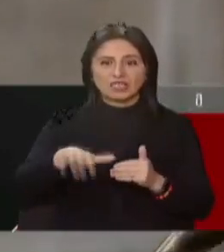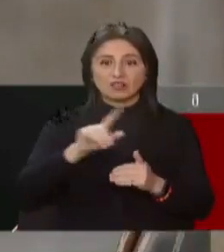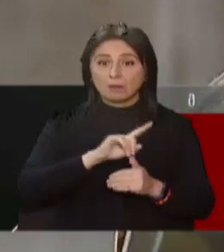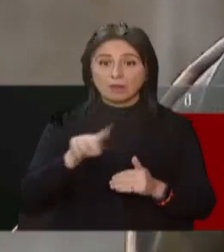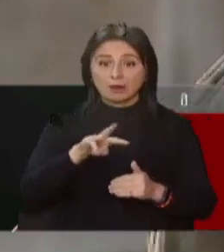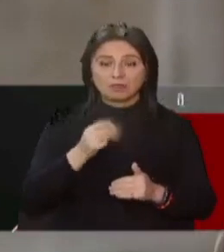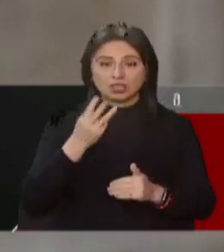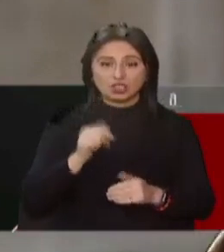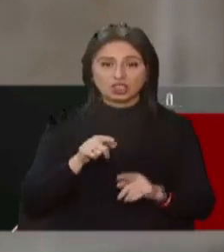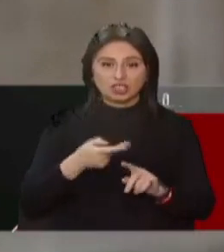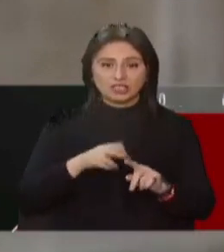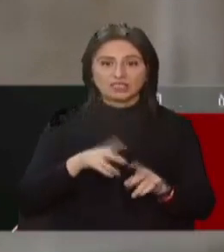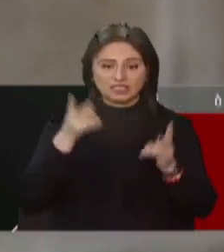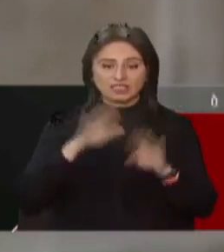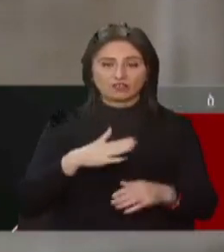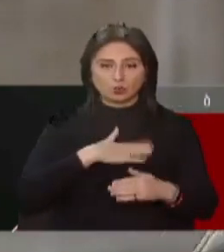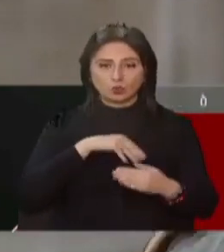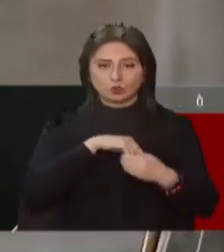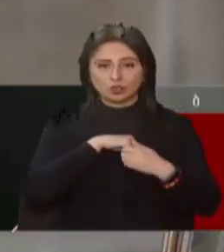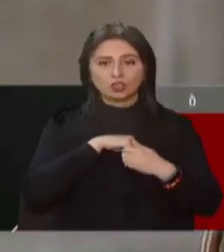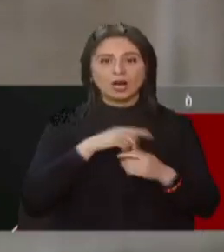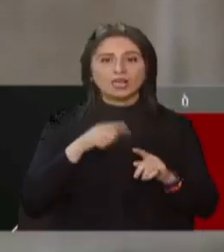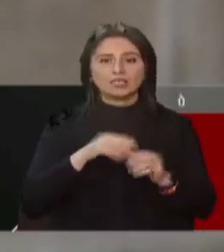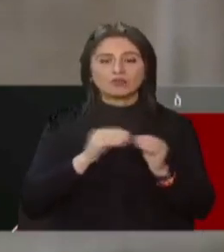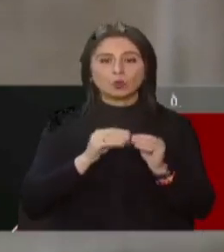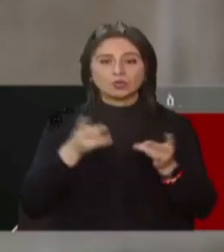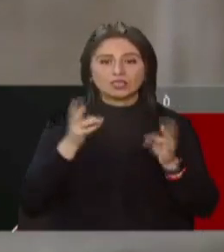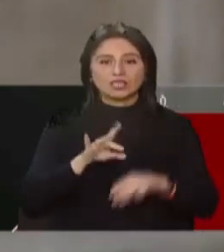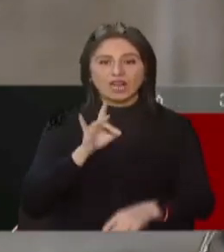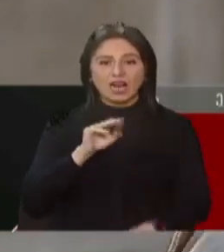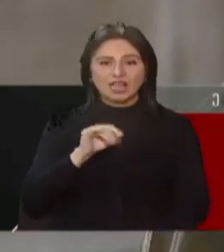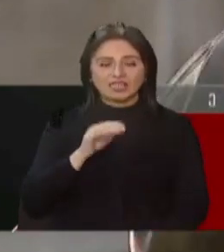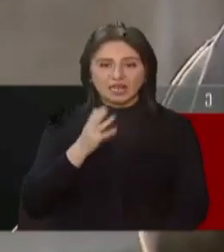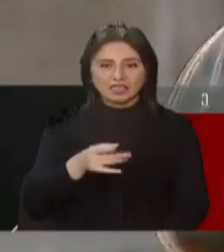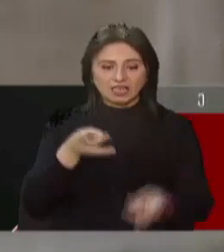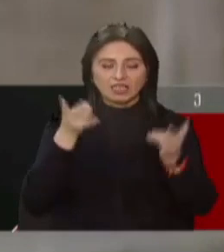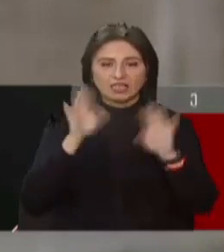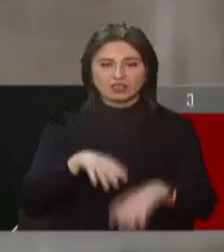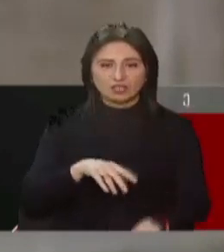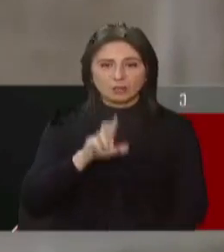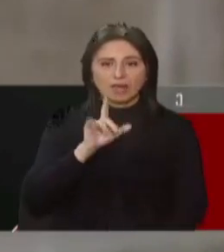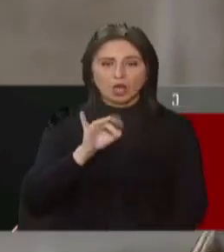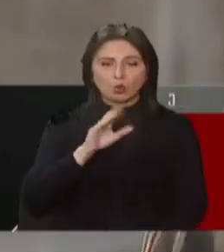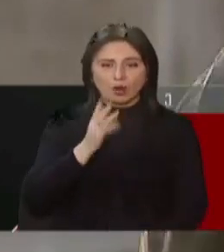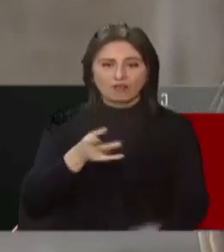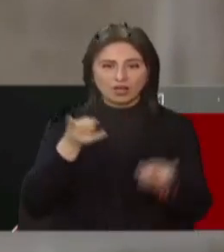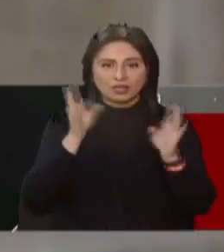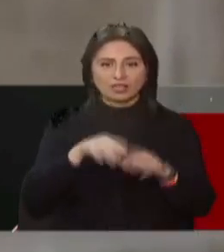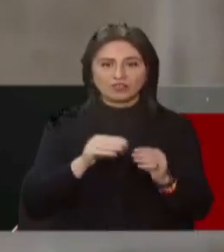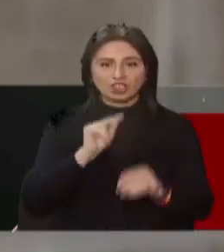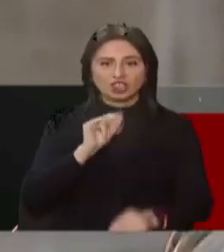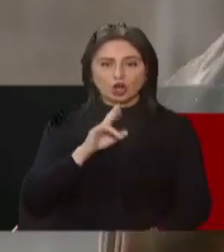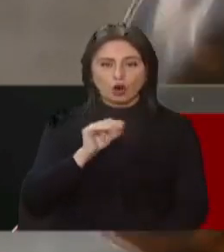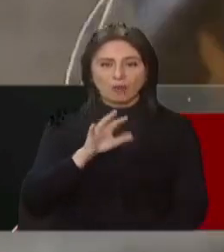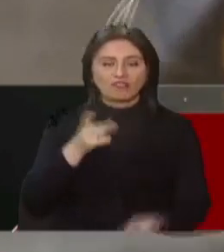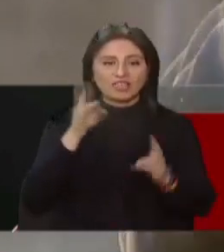მაგრამ მიშა ის დარჩება ჩვენს გულებში. Ისევე როგორც დარჩება რატიანი, ისევე როგორც დარჩება ბერულავა, ისევე როგორც დარჩება ჩიქობავა